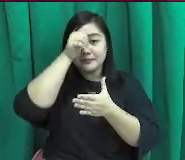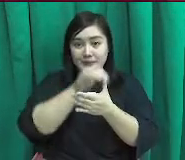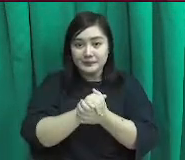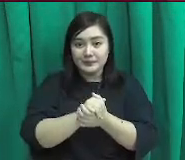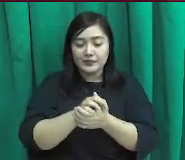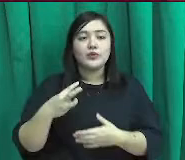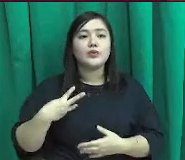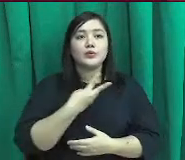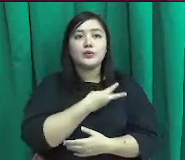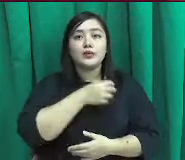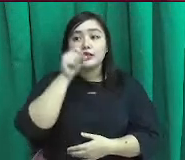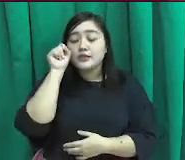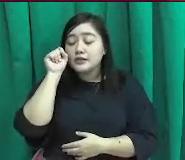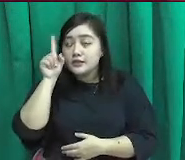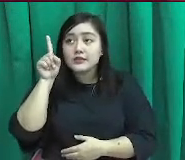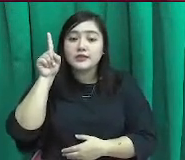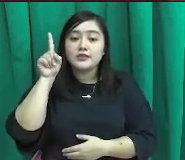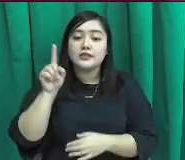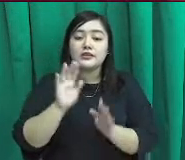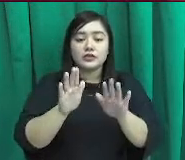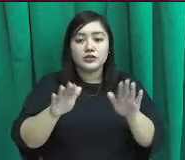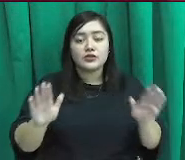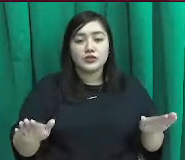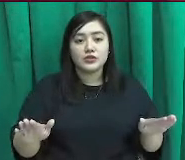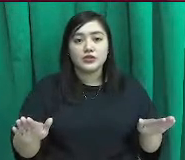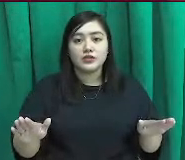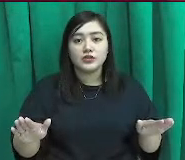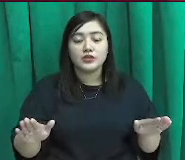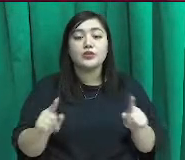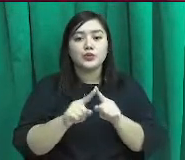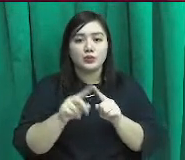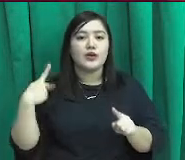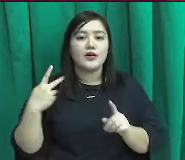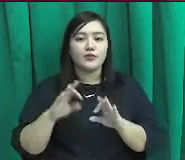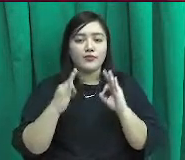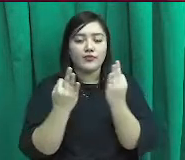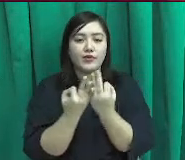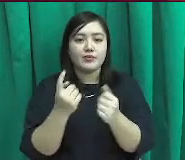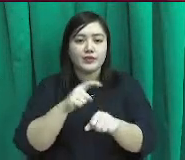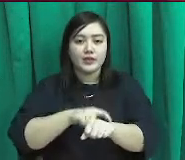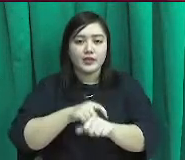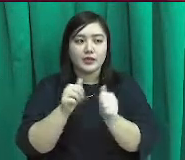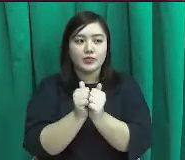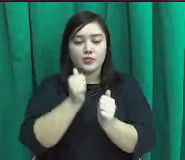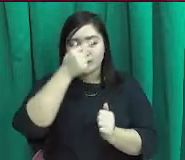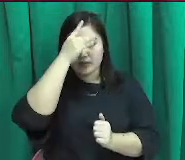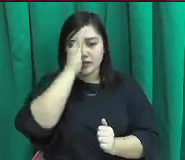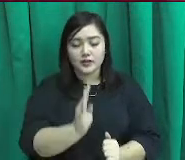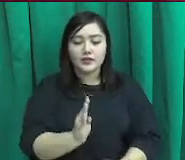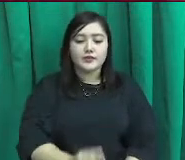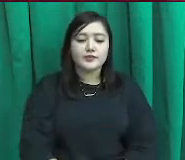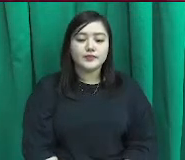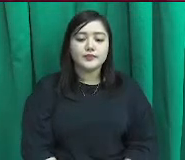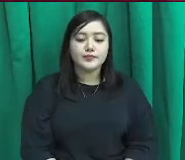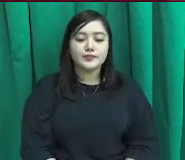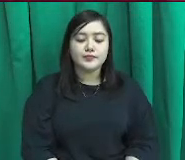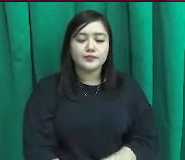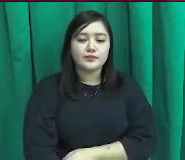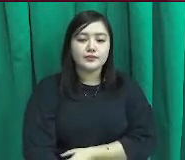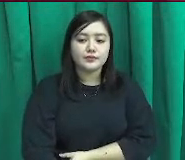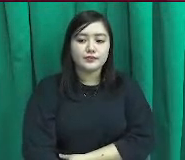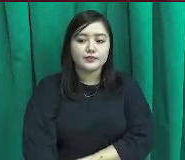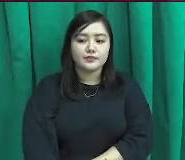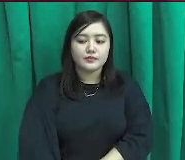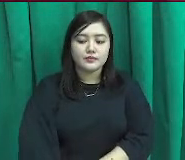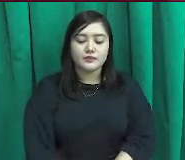batayan kundi yung daily devotional ng ating pastor. Kaya hindi po mauubos yung pagpapasalamat ko na yun ang batayan palagi. Mm-hmm.